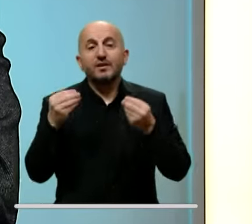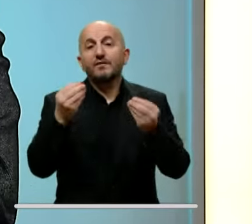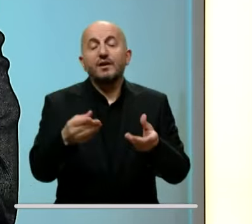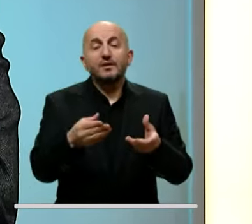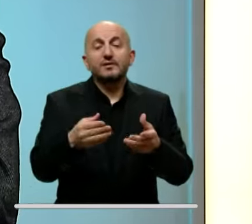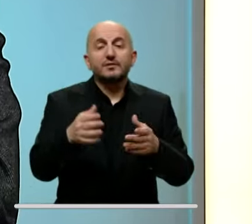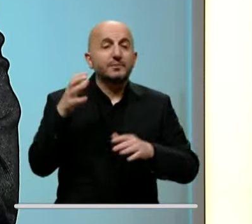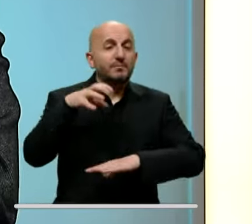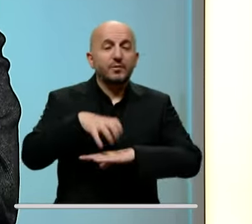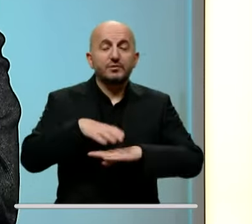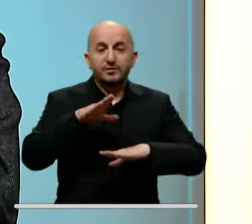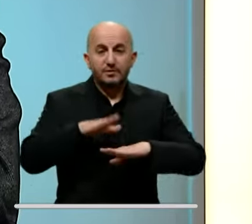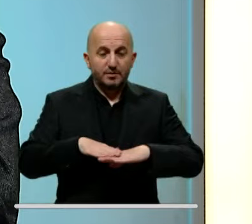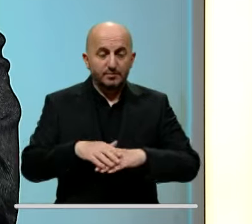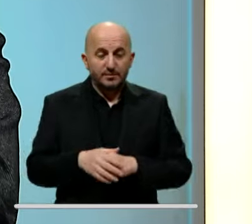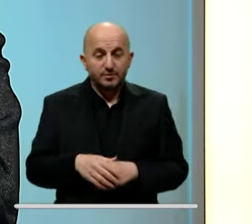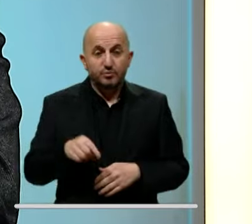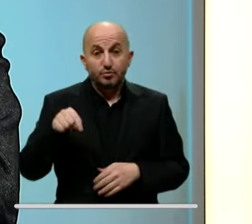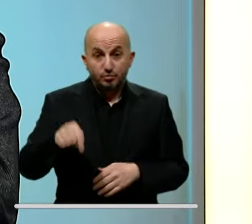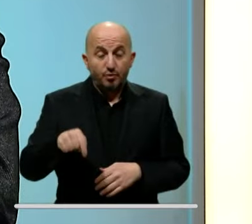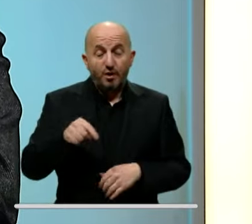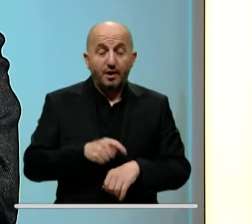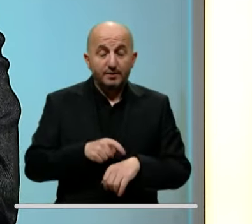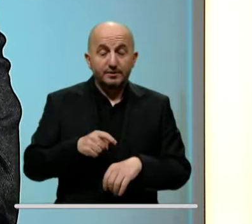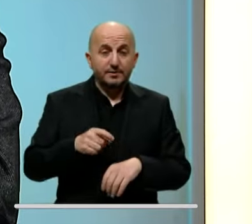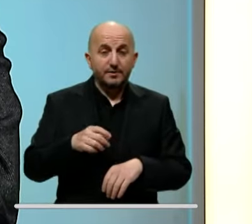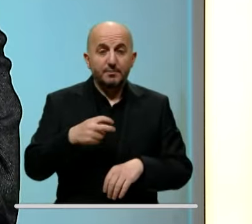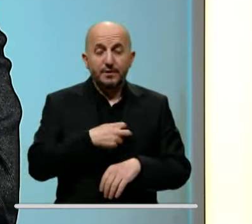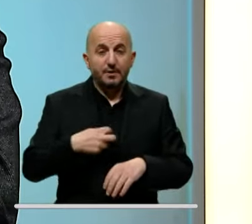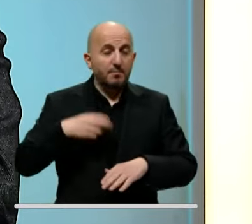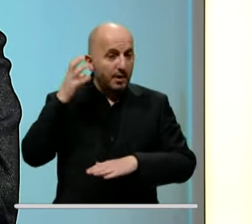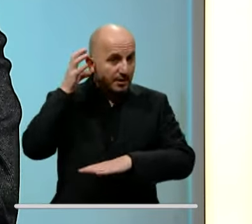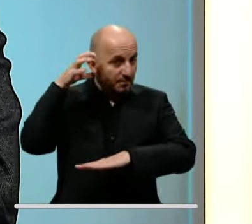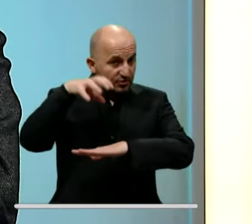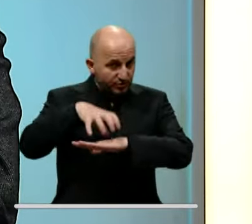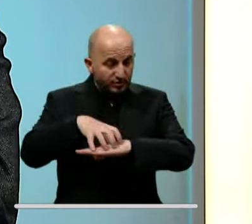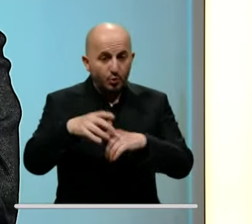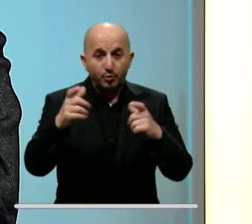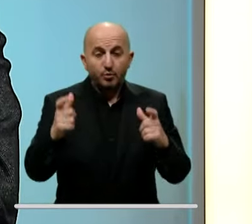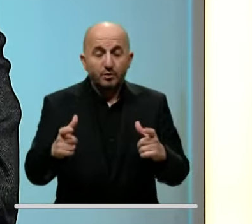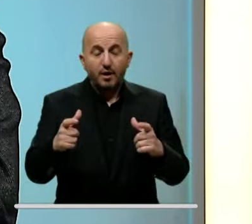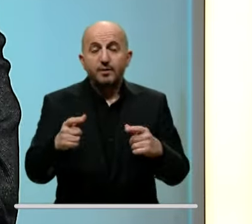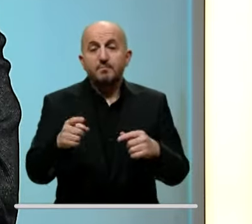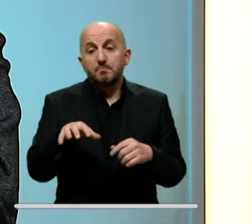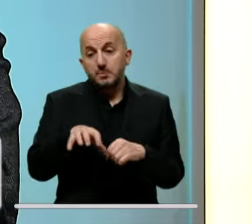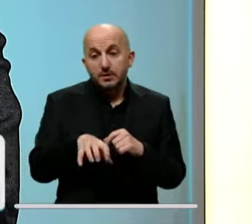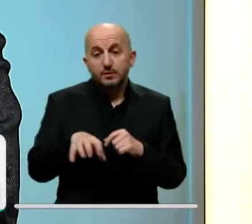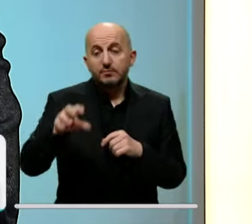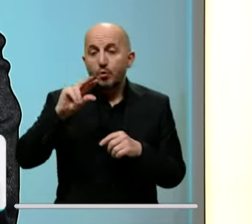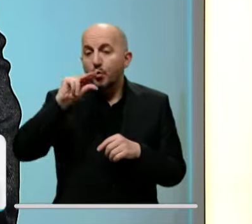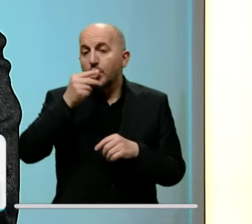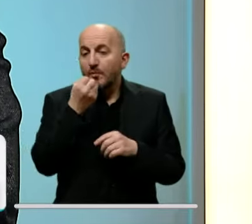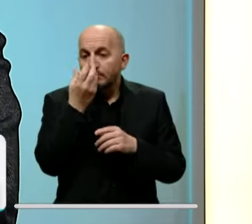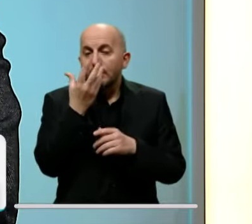burayı Mescit yap şu anki mescid-i Nebevi'nin bulunduğu yer Allah Allah Eee tabii oranın bir kısmı hurmalık